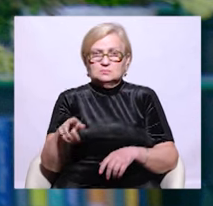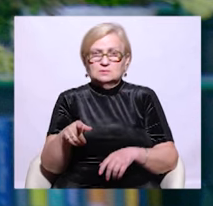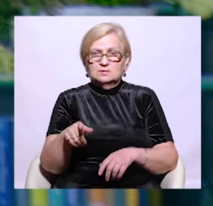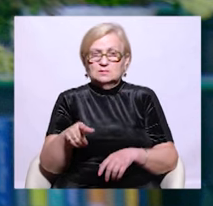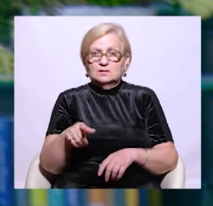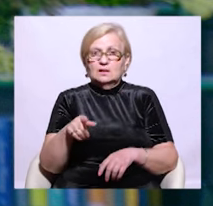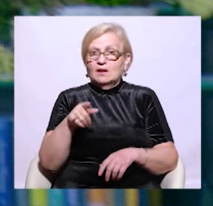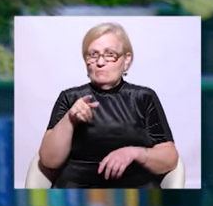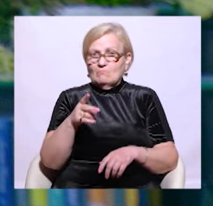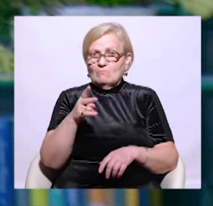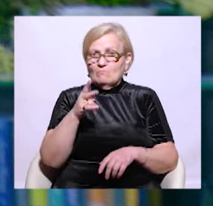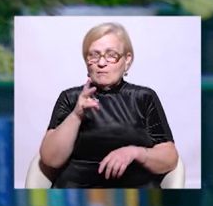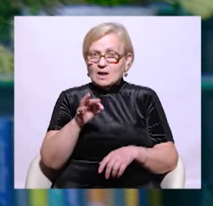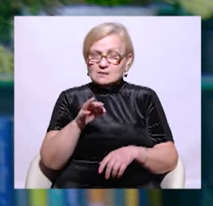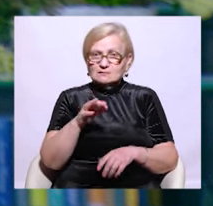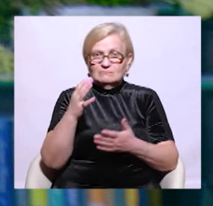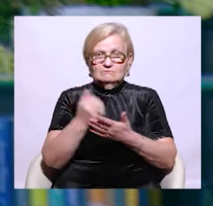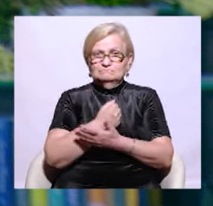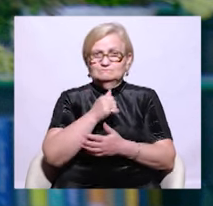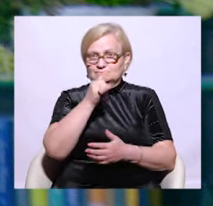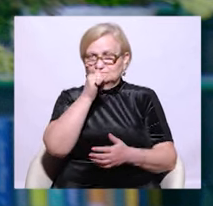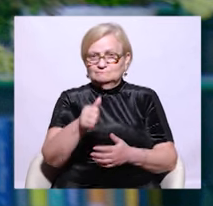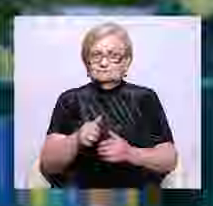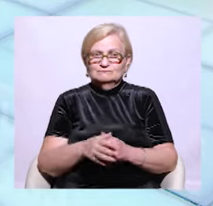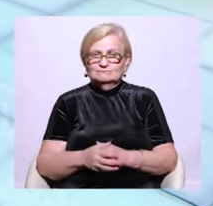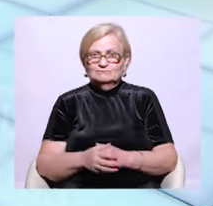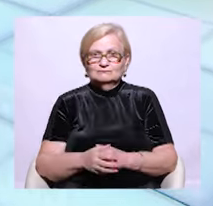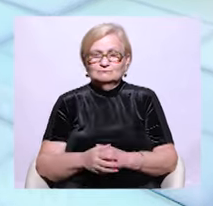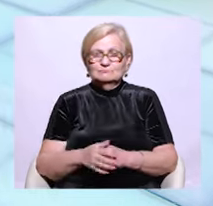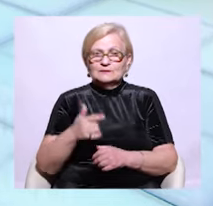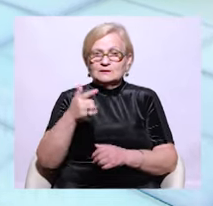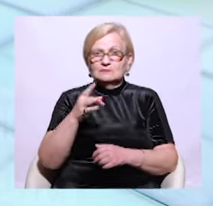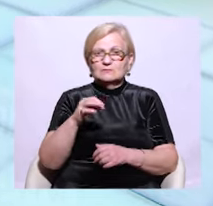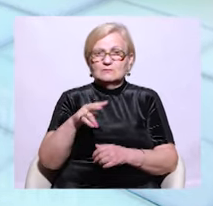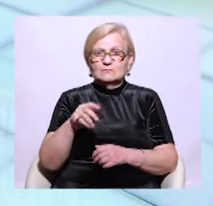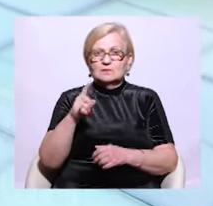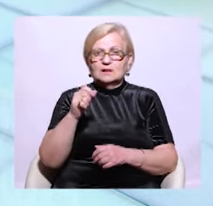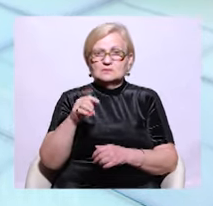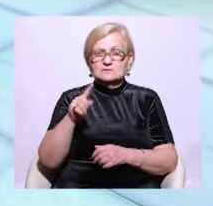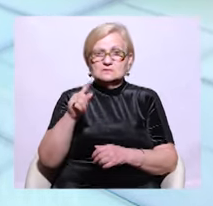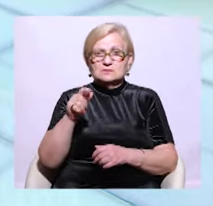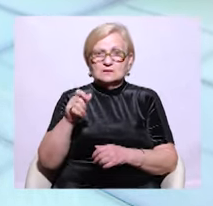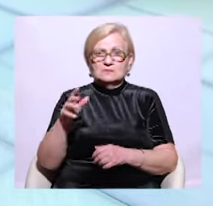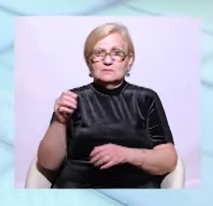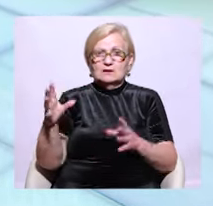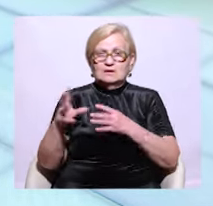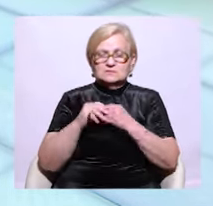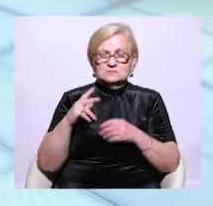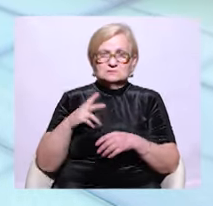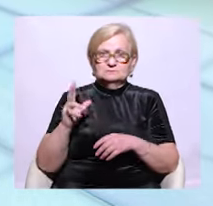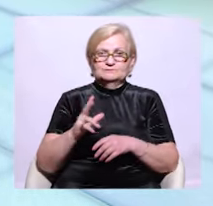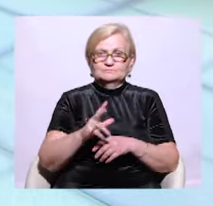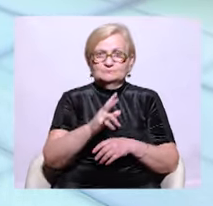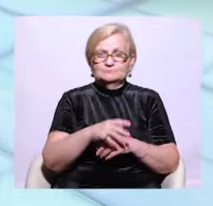თუმცა ამ საქმიდანაც ბევრი არაფერი გამოვიდა. გრიგოლ ხანძთელი მოდის თავის თანამზრახველებთან